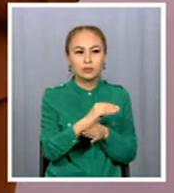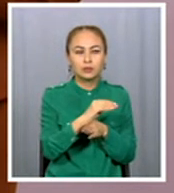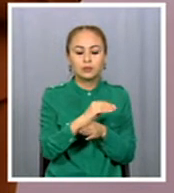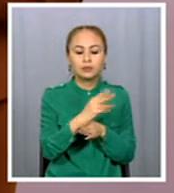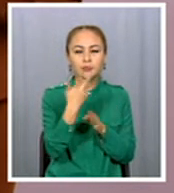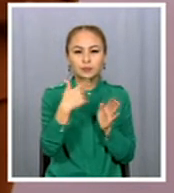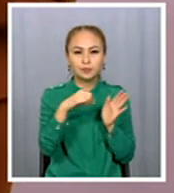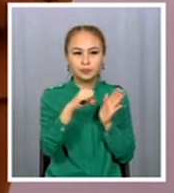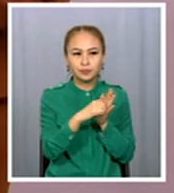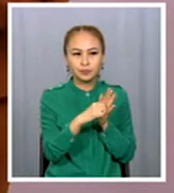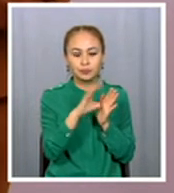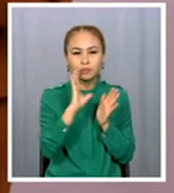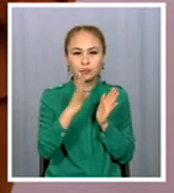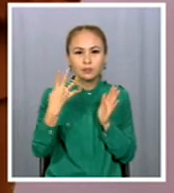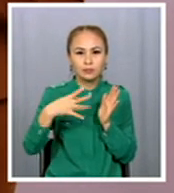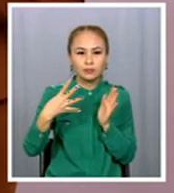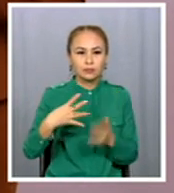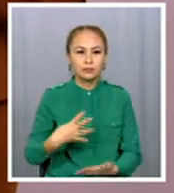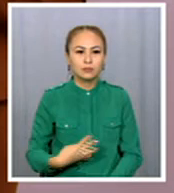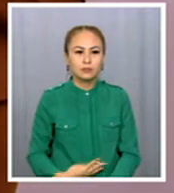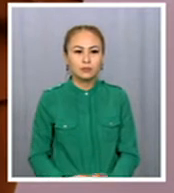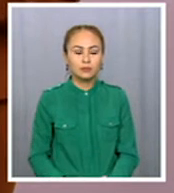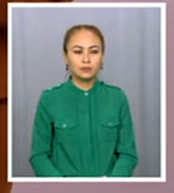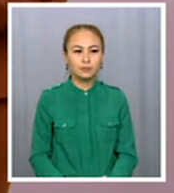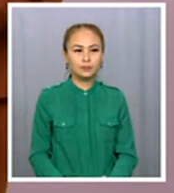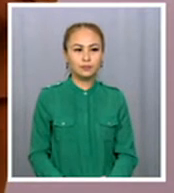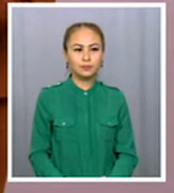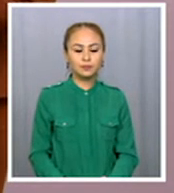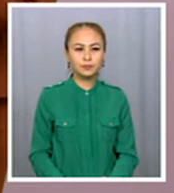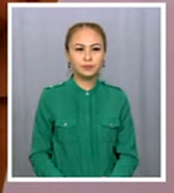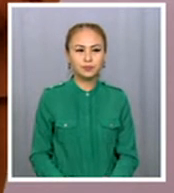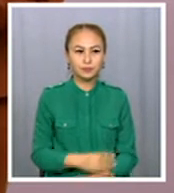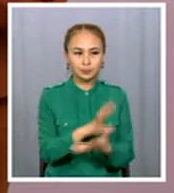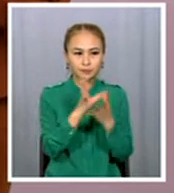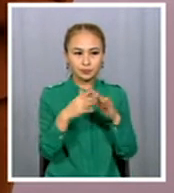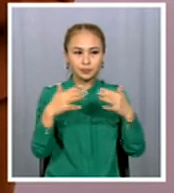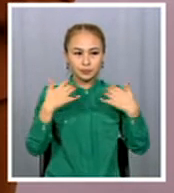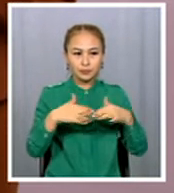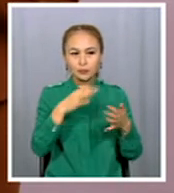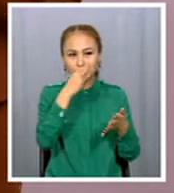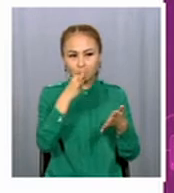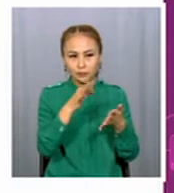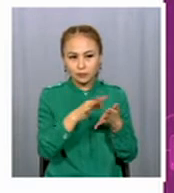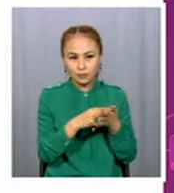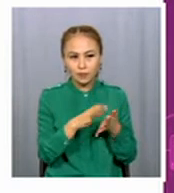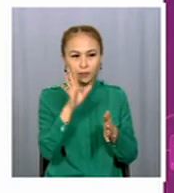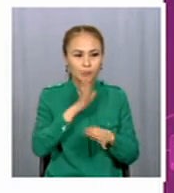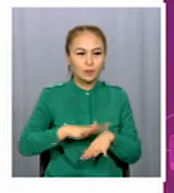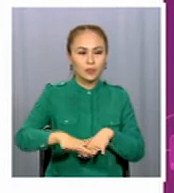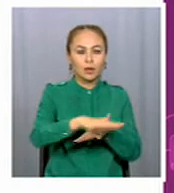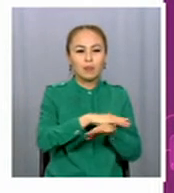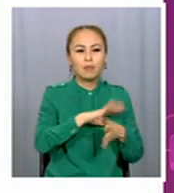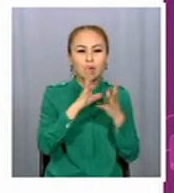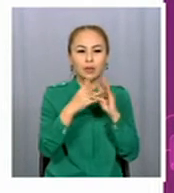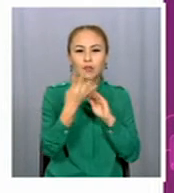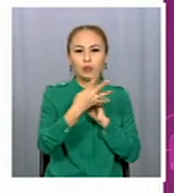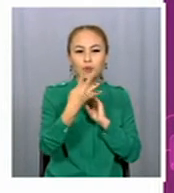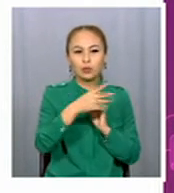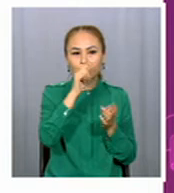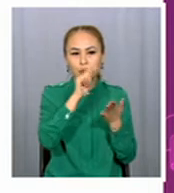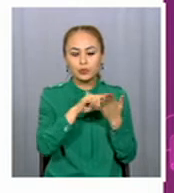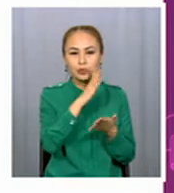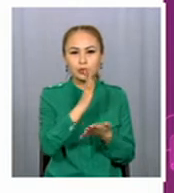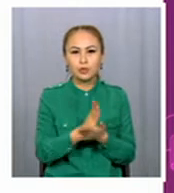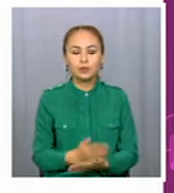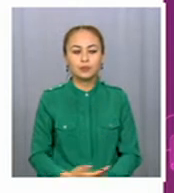қосамыз. Мәні 40-қа тең. Демек есептің жауабы көлдің жағасында барлығы